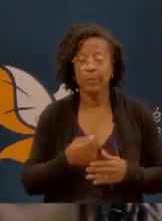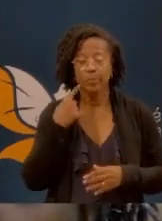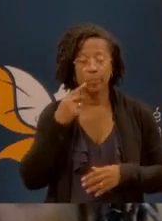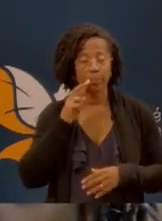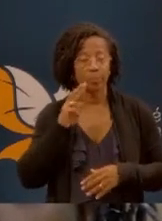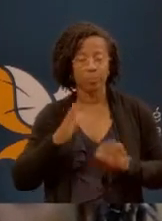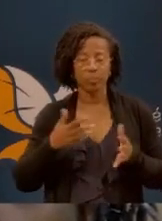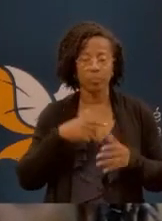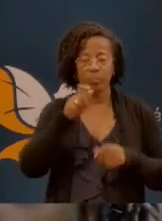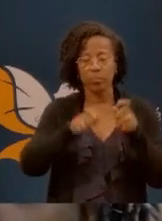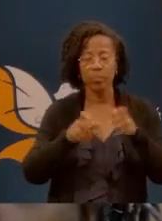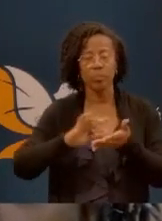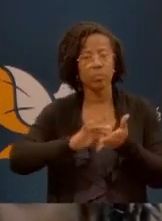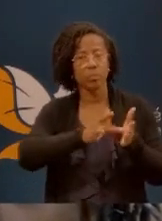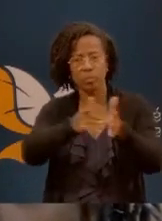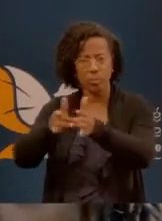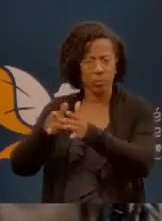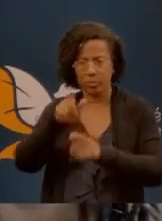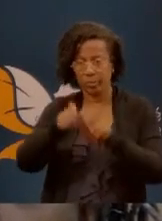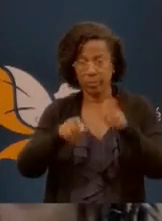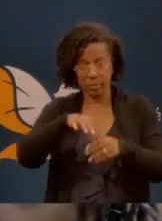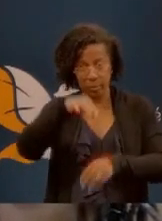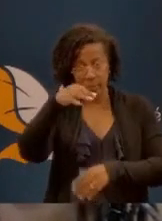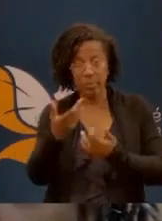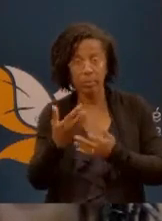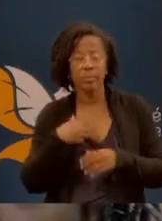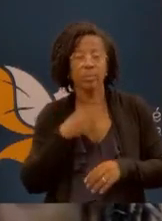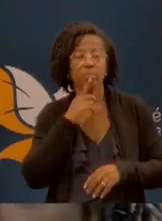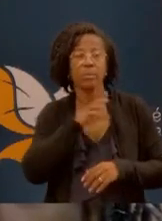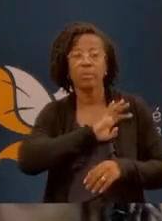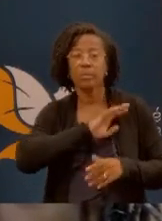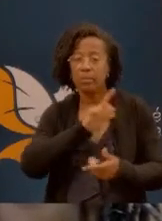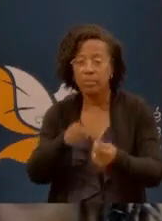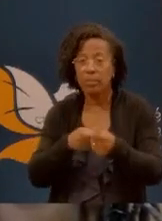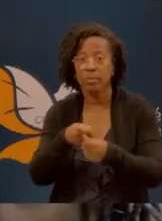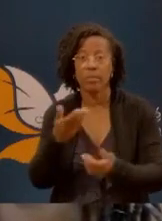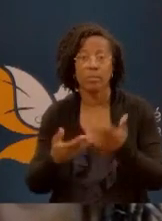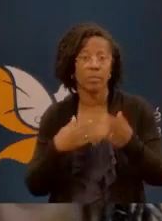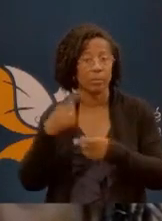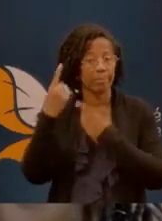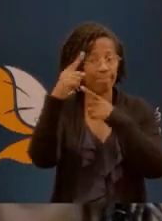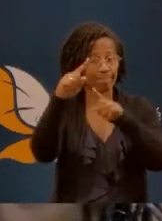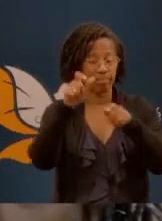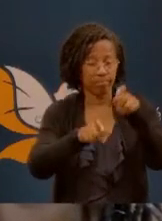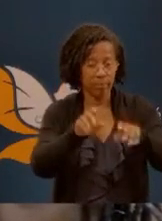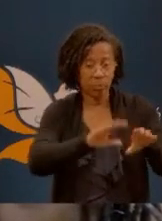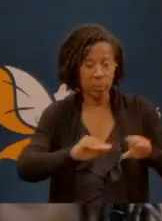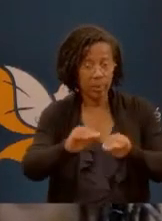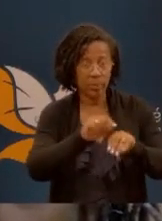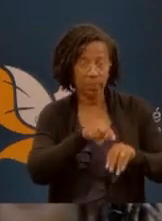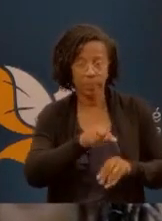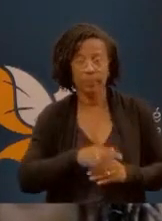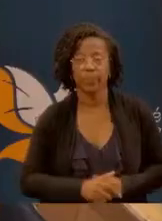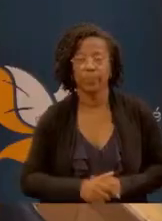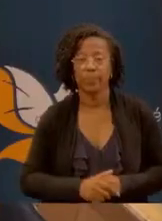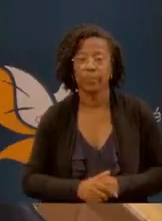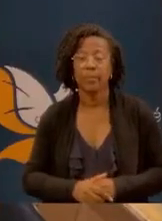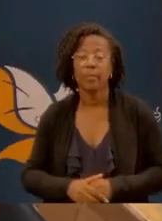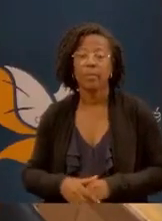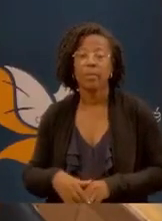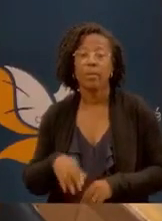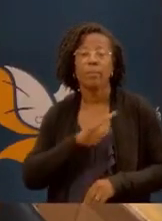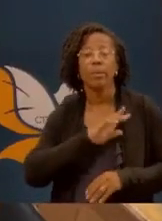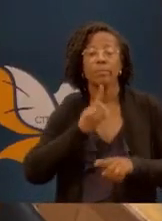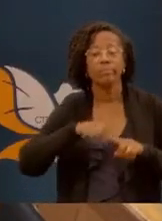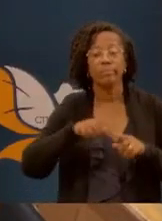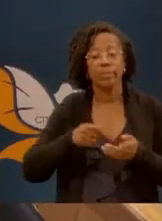des élus martiniquais va répondre à la revendication de la population martiniquaise. Parce que ce auquel nous assistons